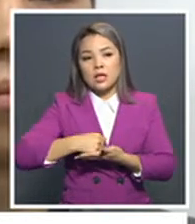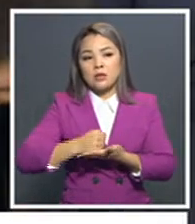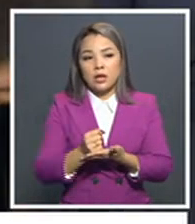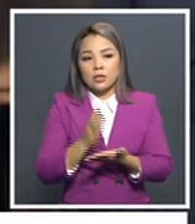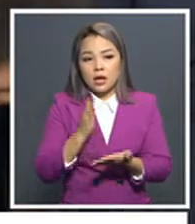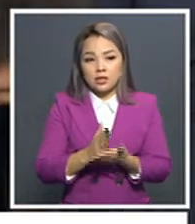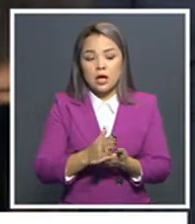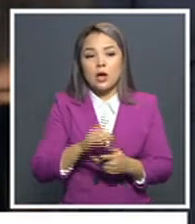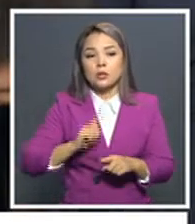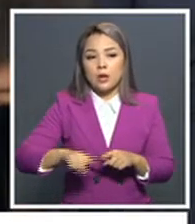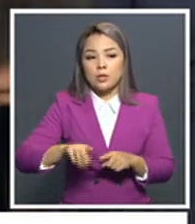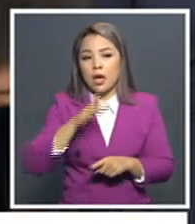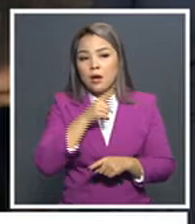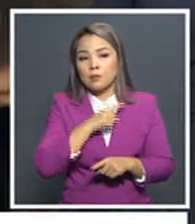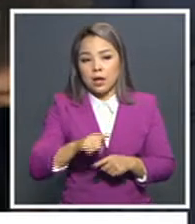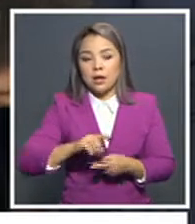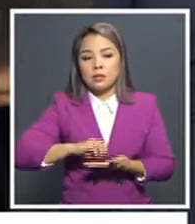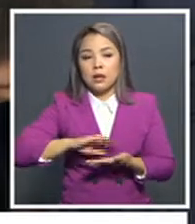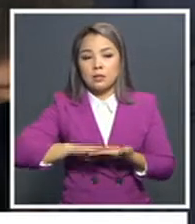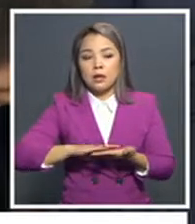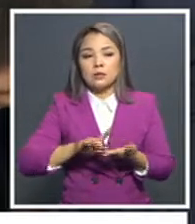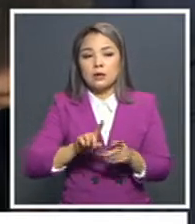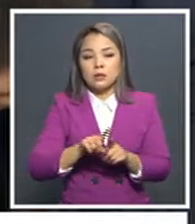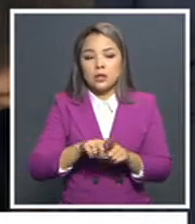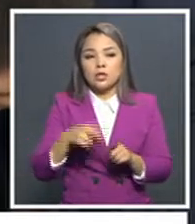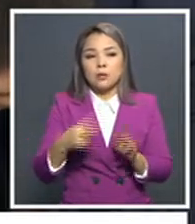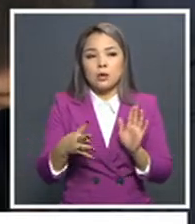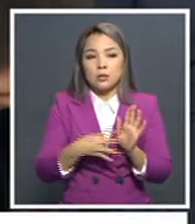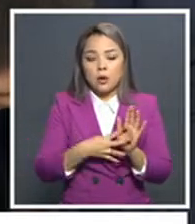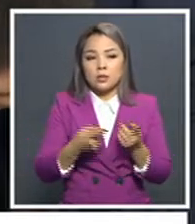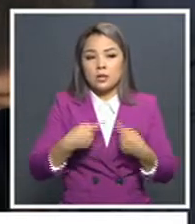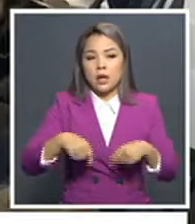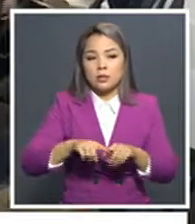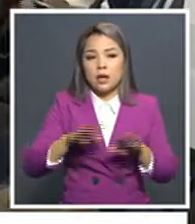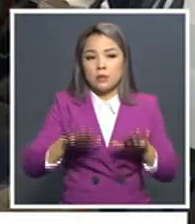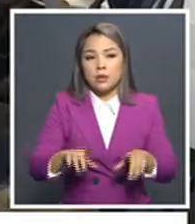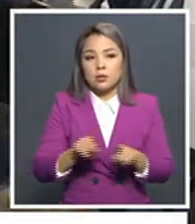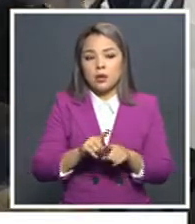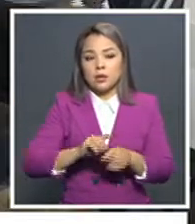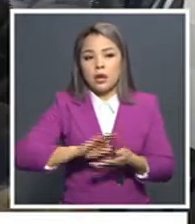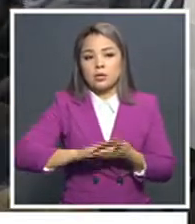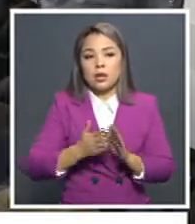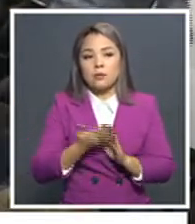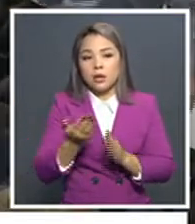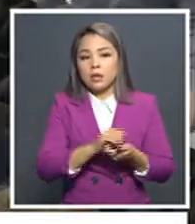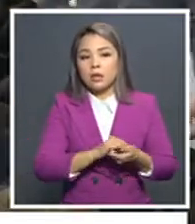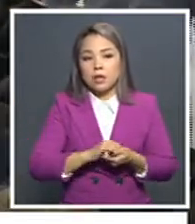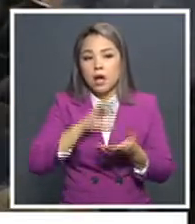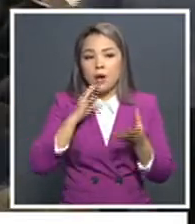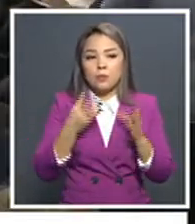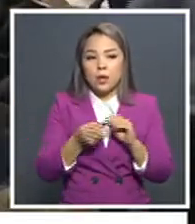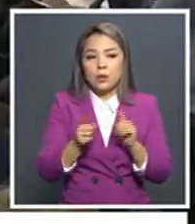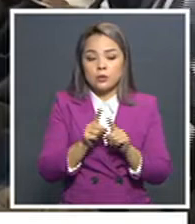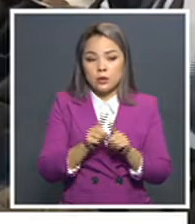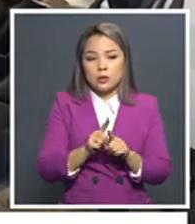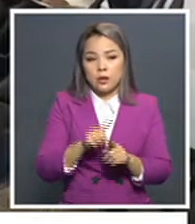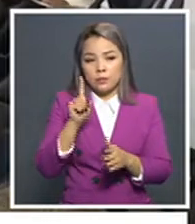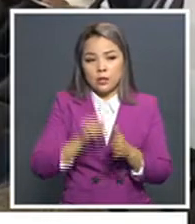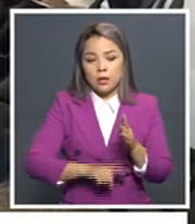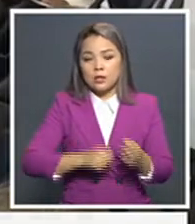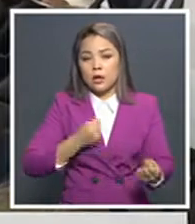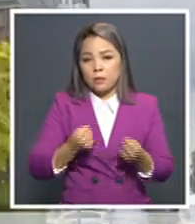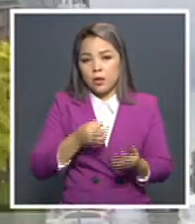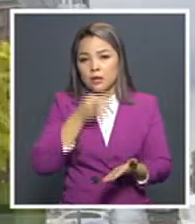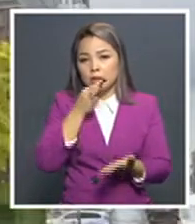ратификациялады. Жақында келісім күшіне енсе, тараптар 29 сала бойынша ынтымақты онан әрі бекемдеуге бейім. Нұрсұлу